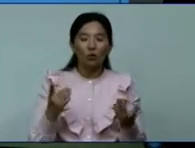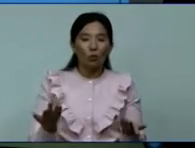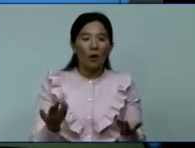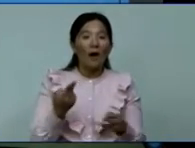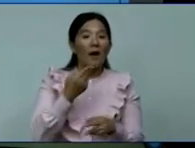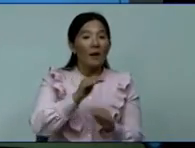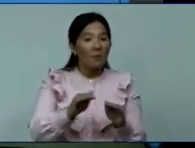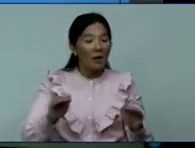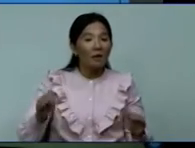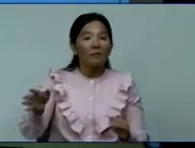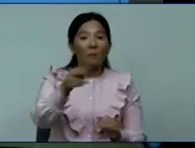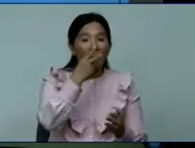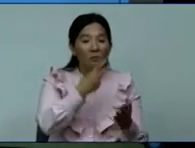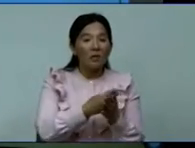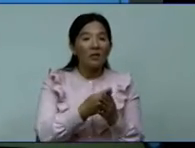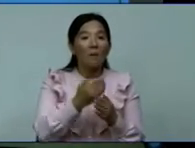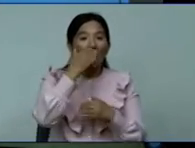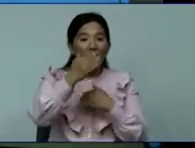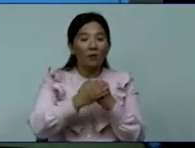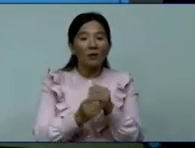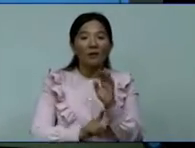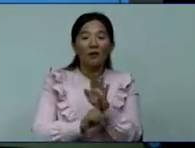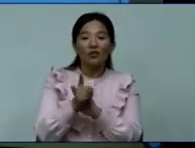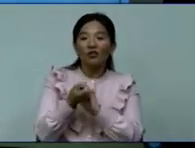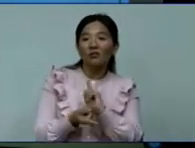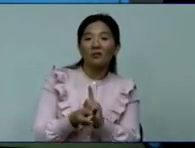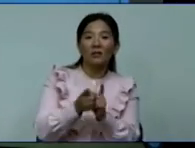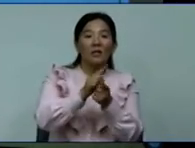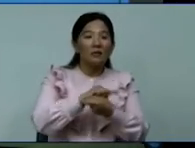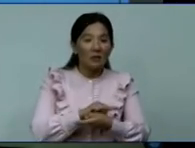видите, перед вами происходит реакция нейтрализации.